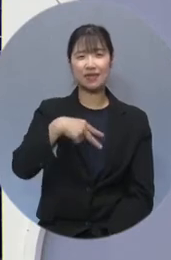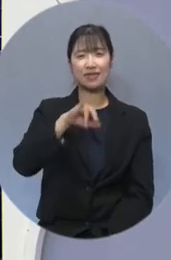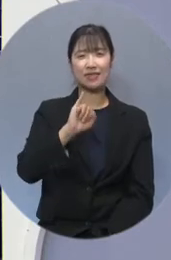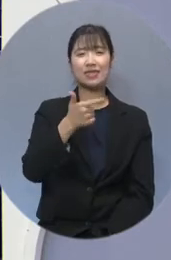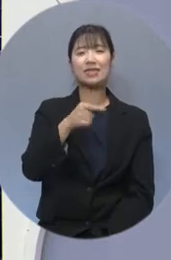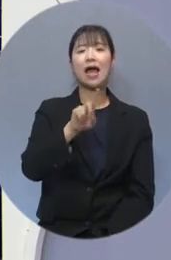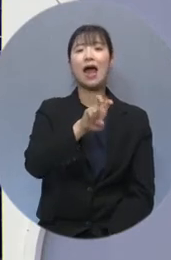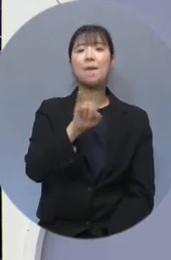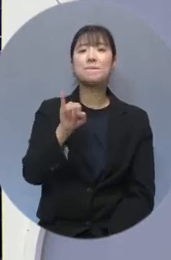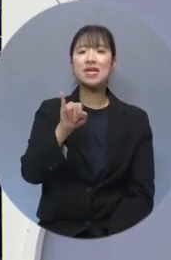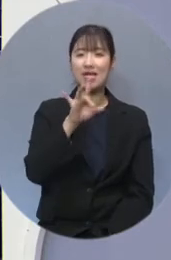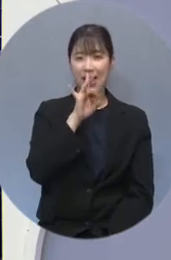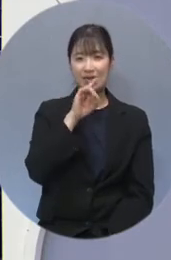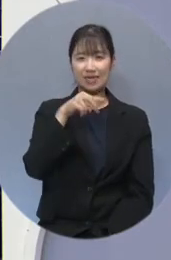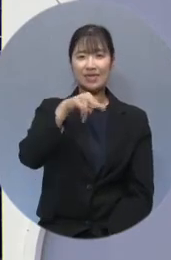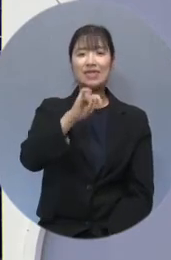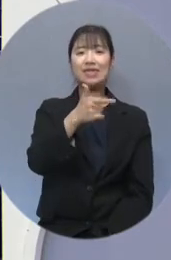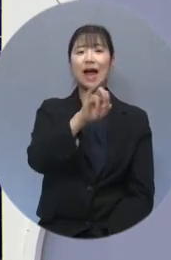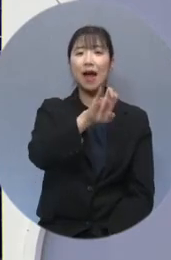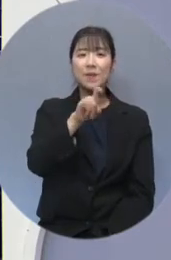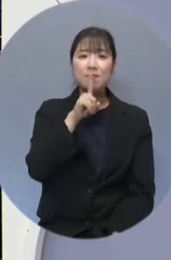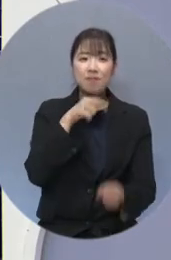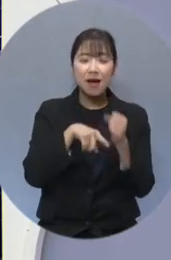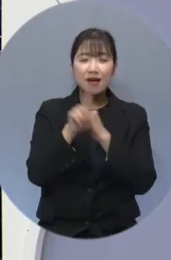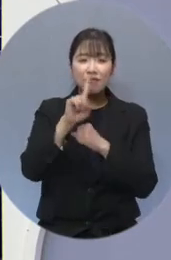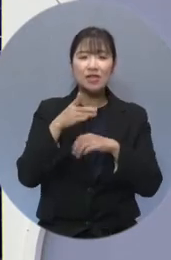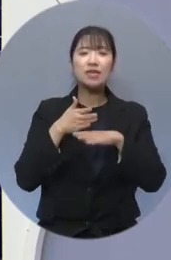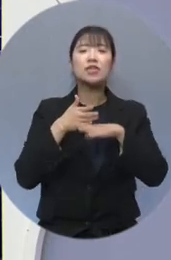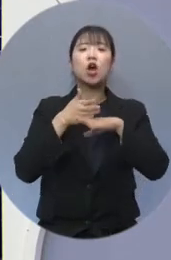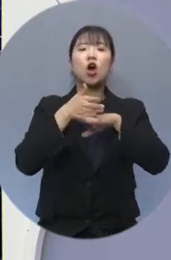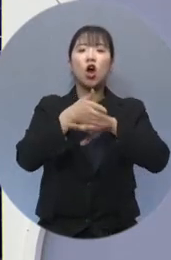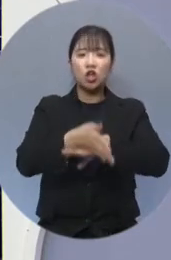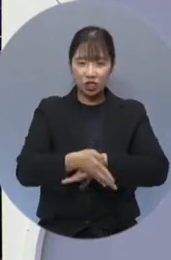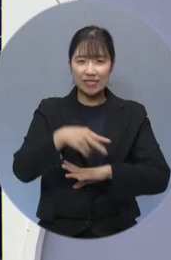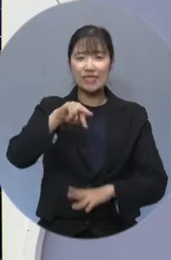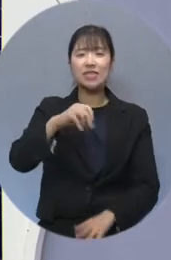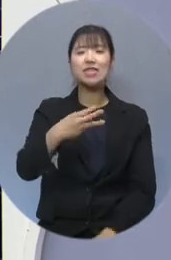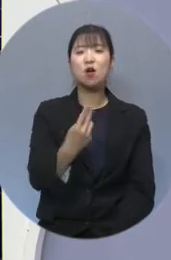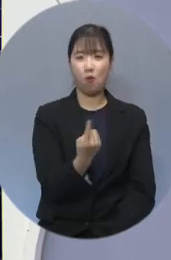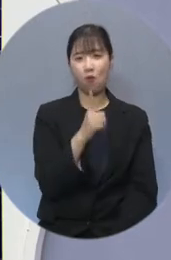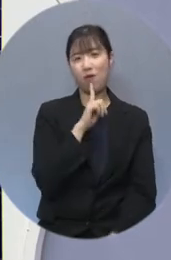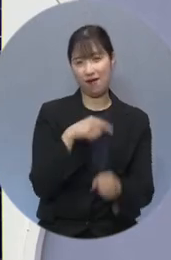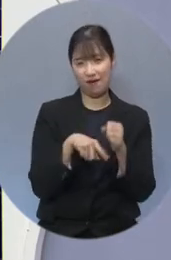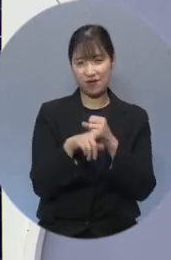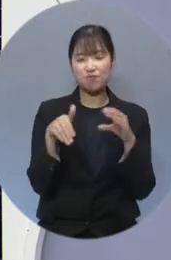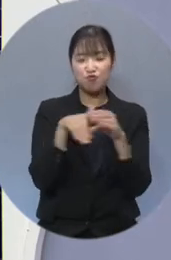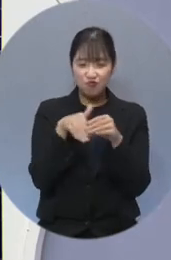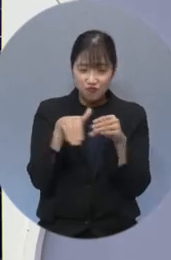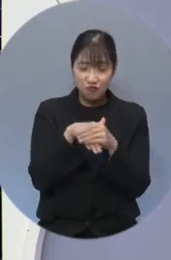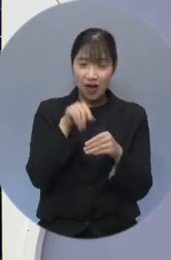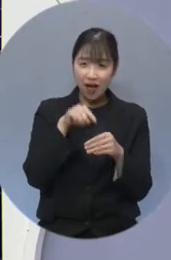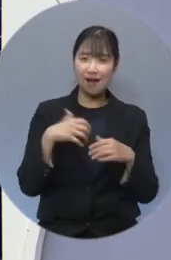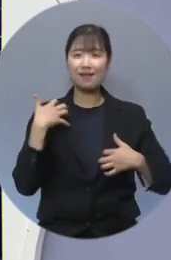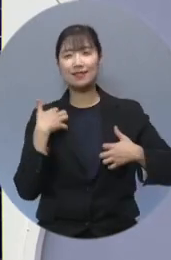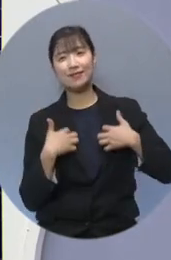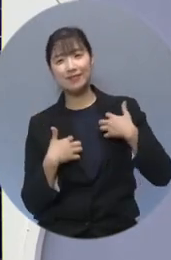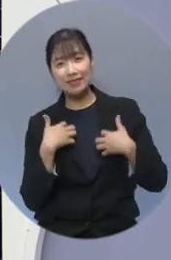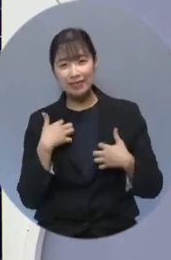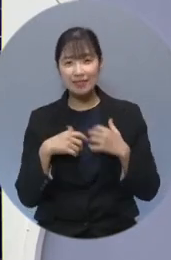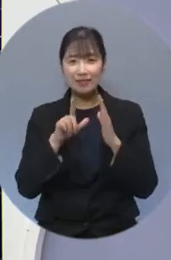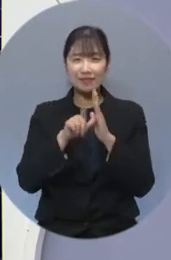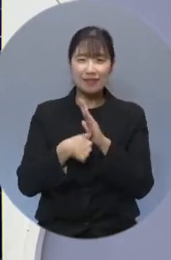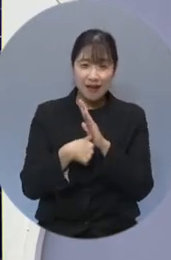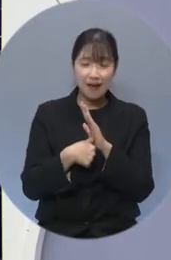그래갖고 시나미란 말이 강릉 사투리로 천천히 슬로우입니다. 그러니까 문화를 즐기되